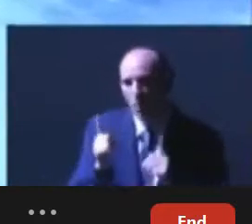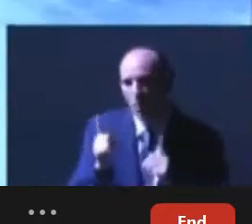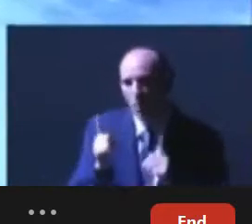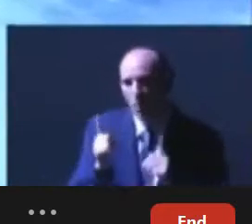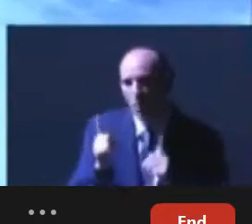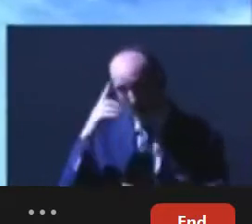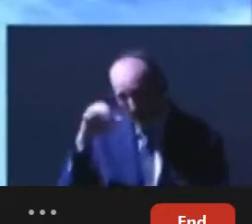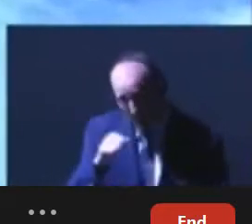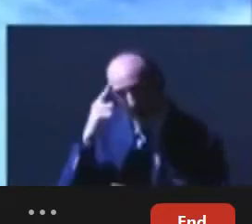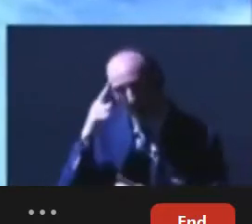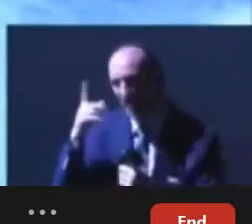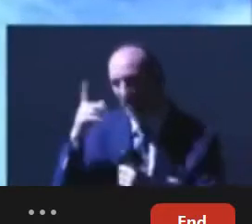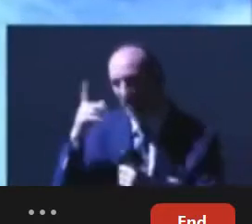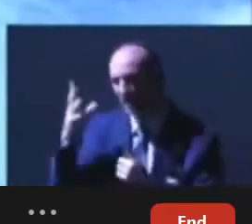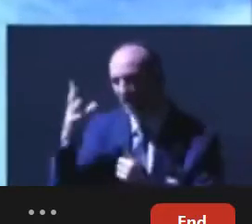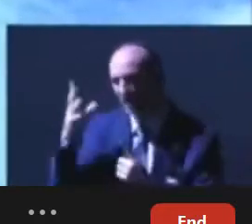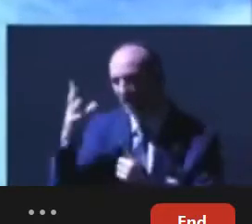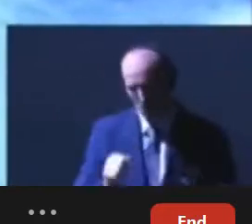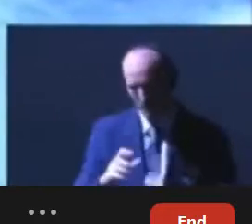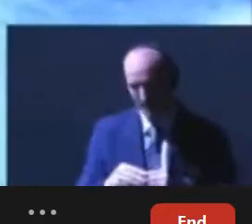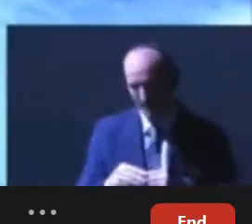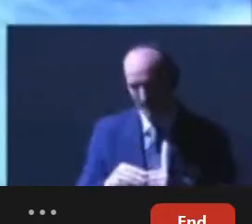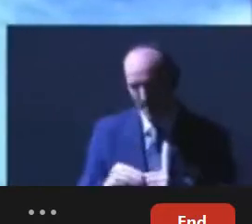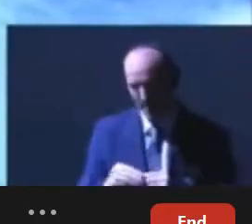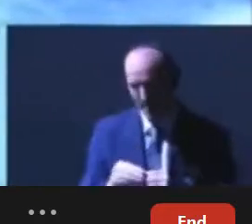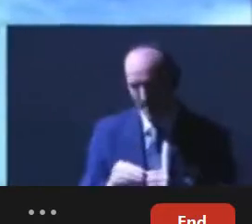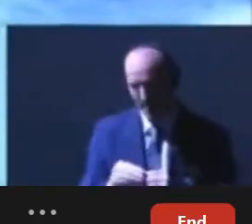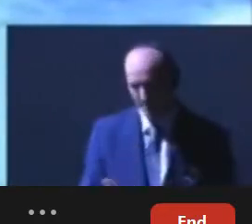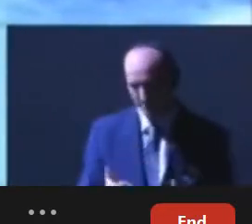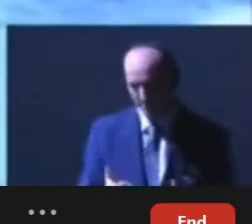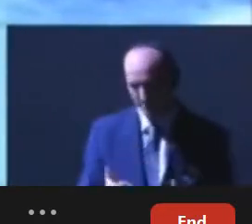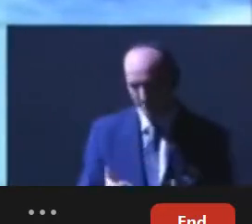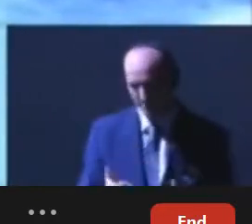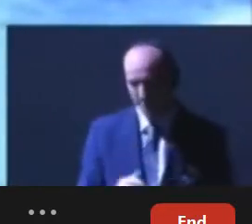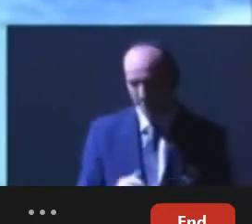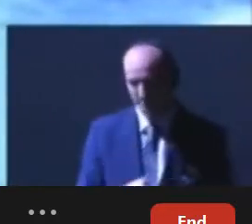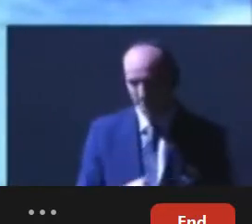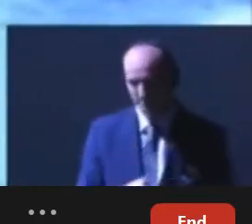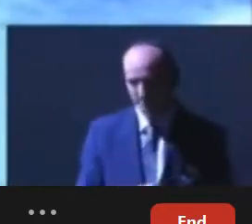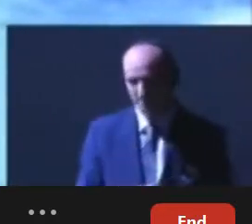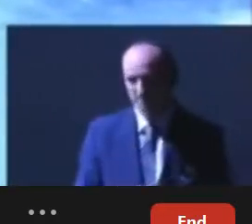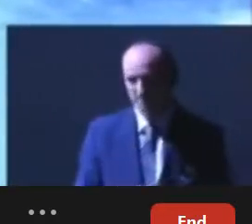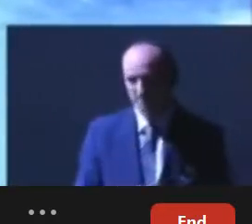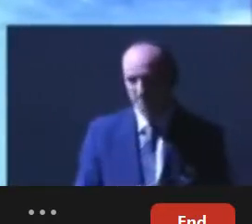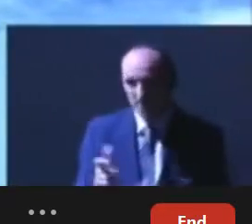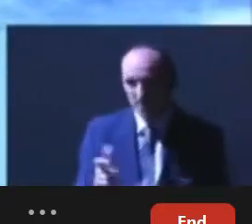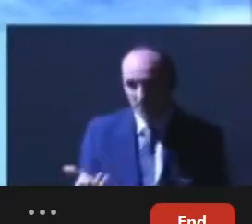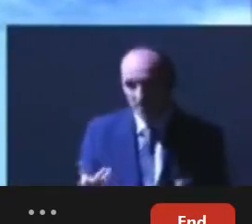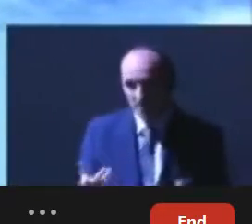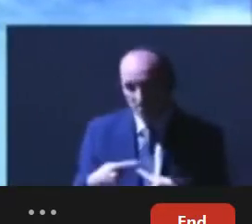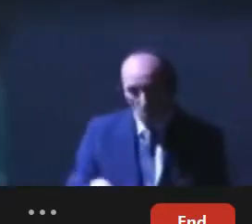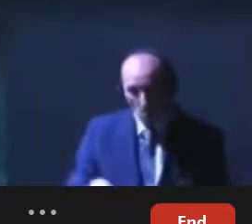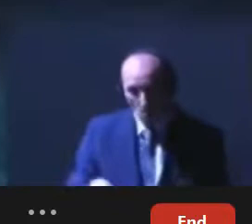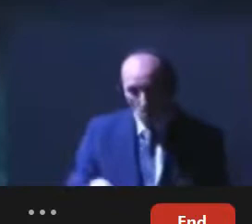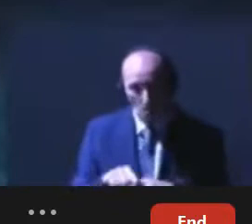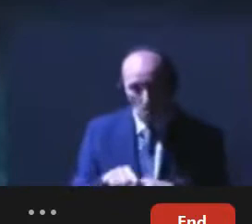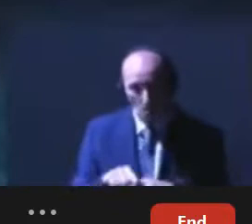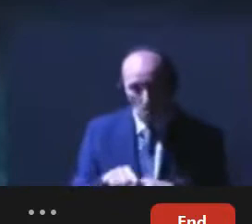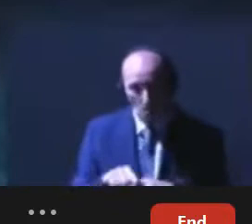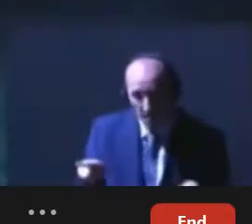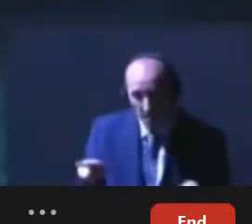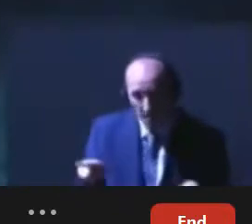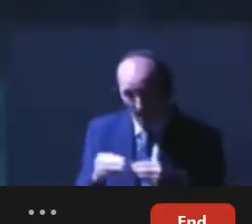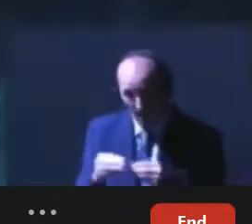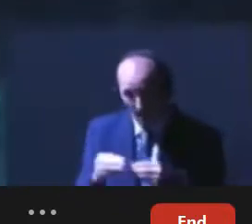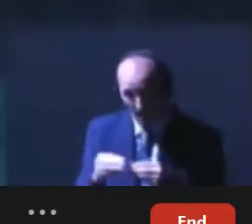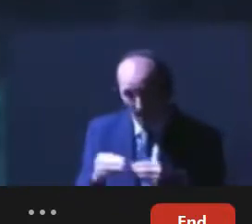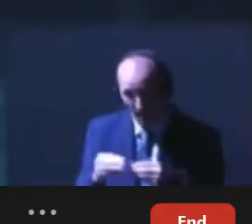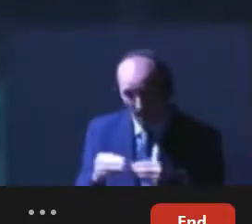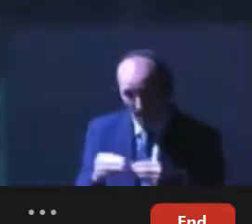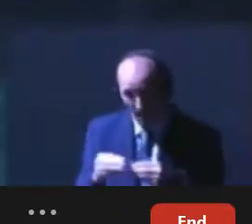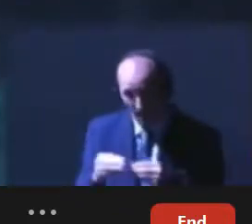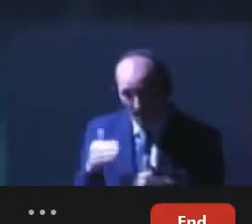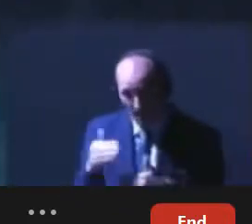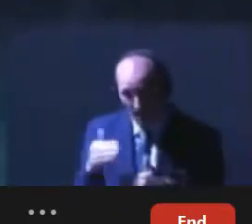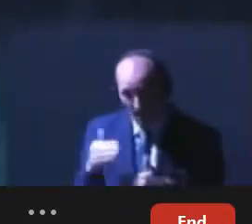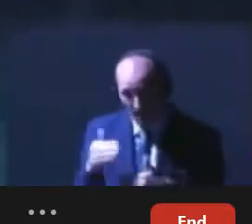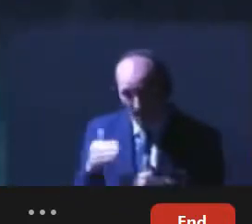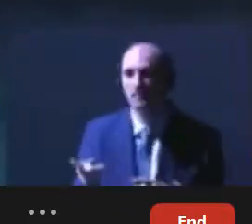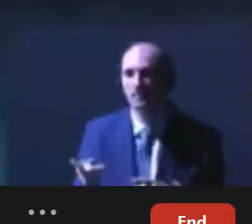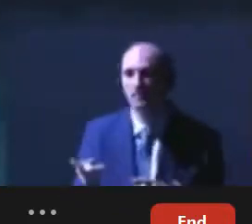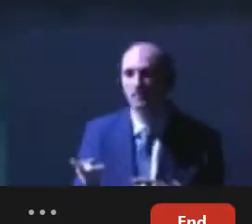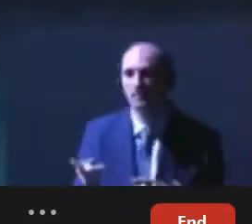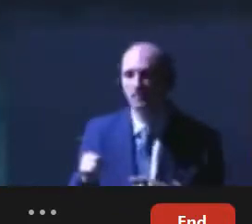những ai đang xem trên Zoom, thì anh Arman vẫn hay nói với tôi là các thủ lĩnh của chúng ta, các leader của chúng ta thì vẫn hay